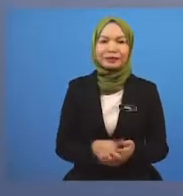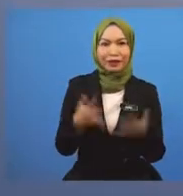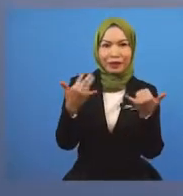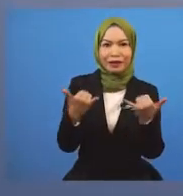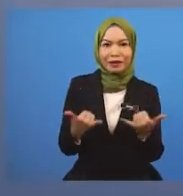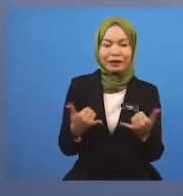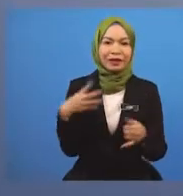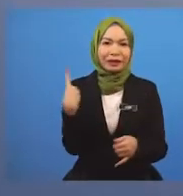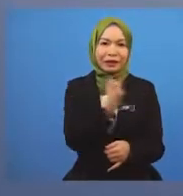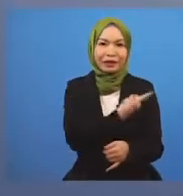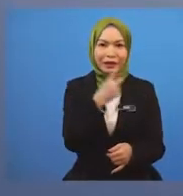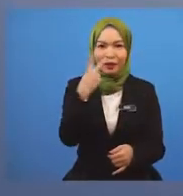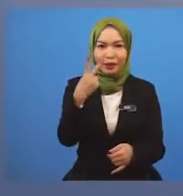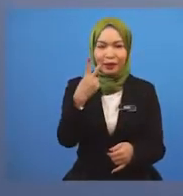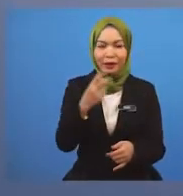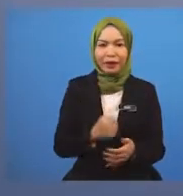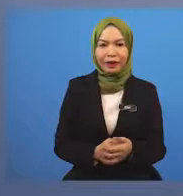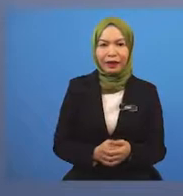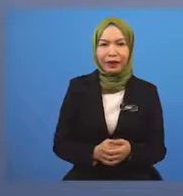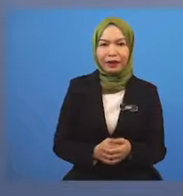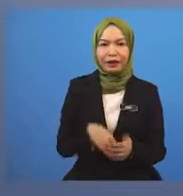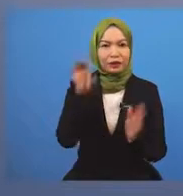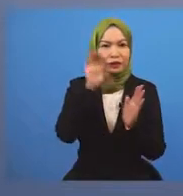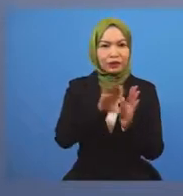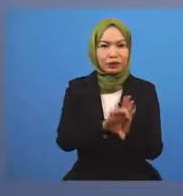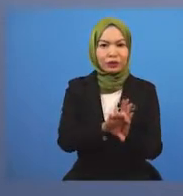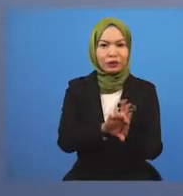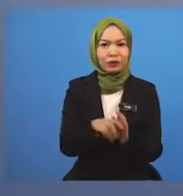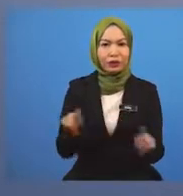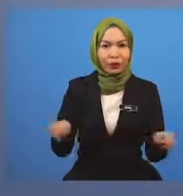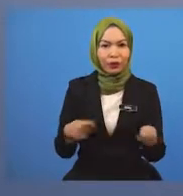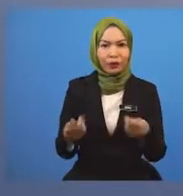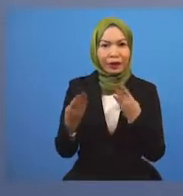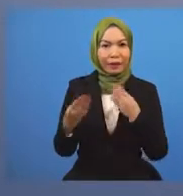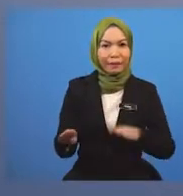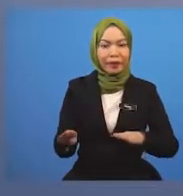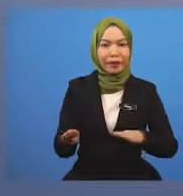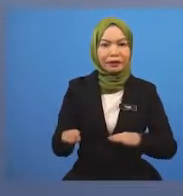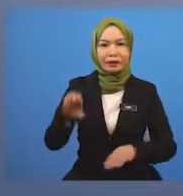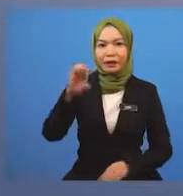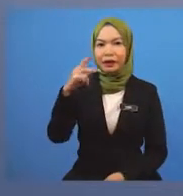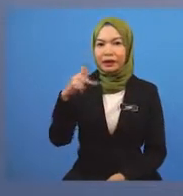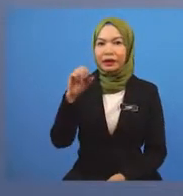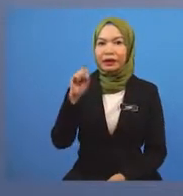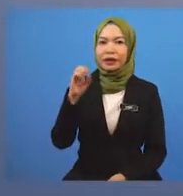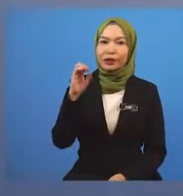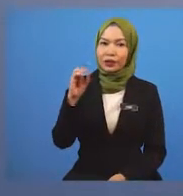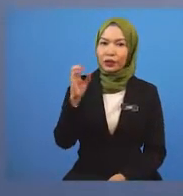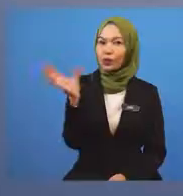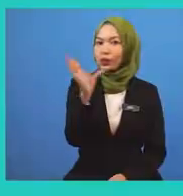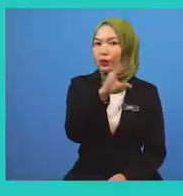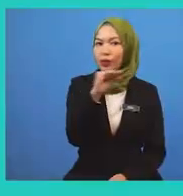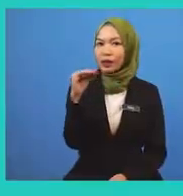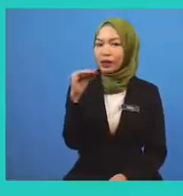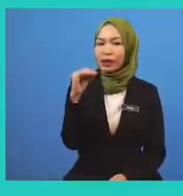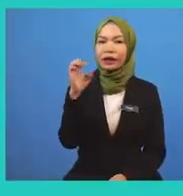Sekarang kita akan lihat beberapa contoh tindak balas eksotermik dan endotermik.